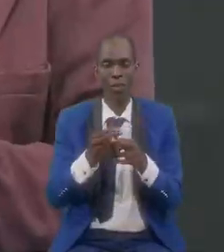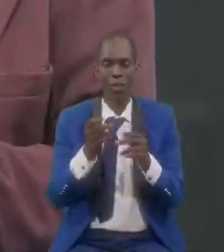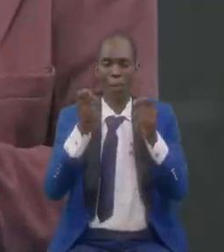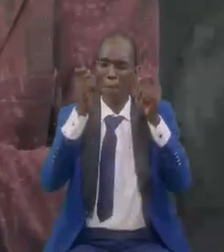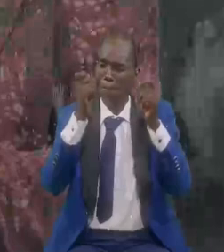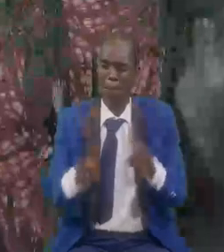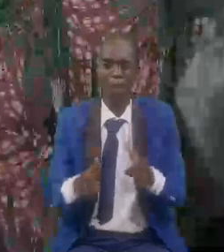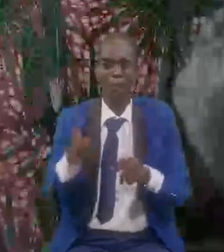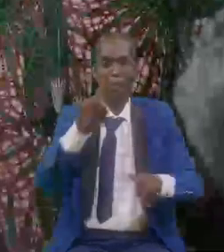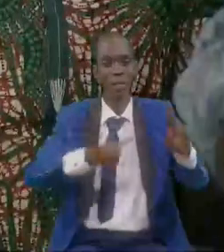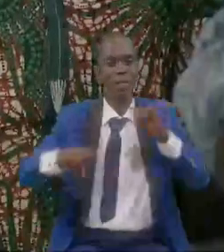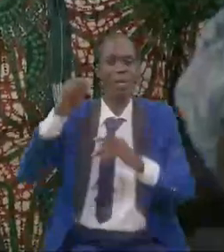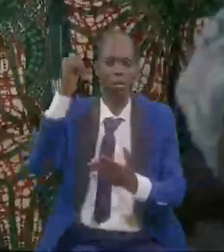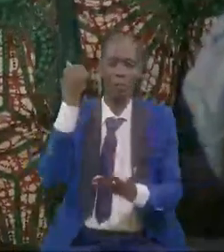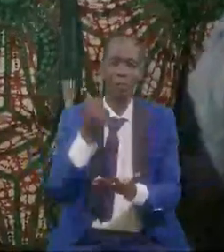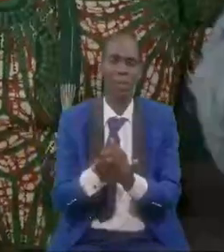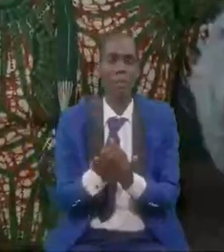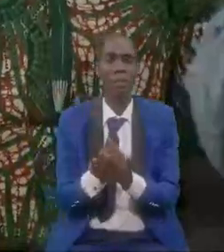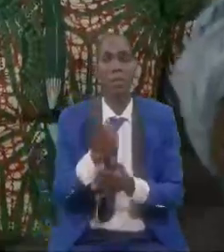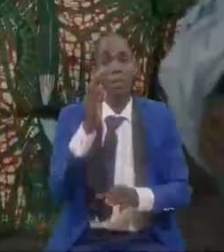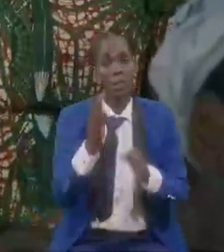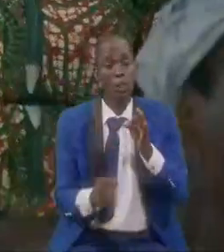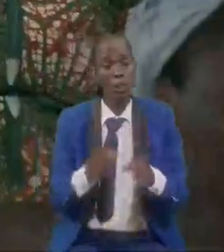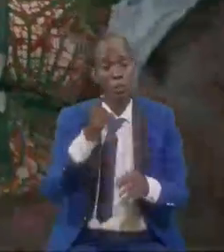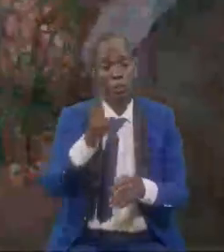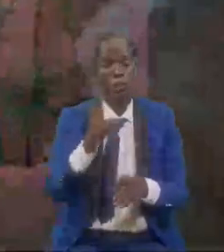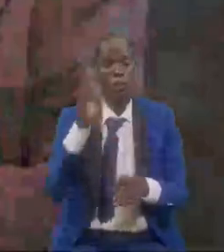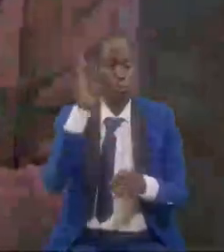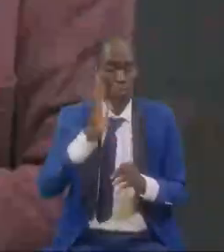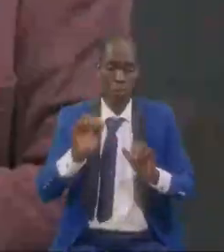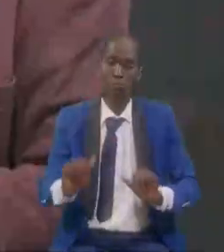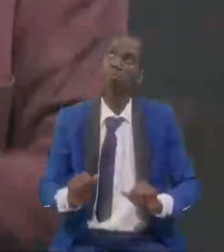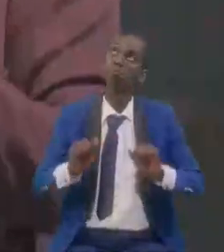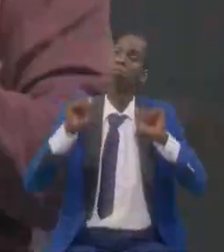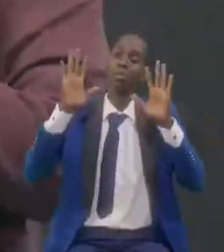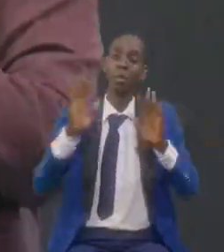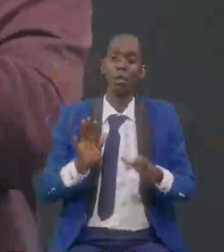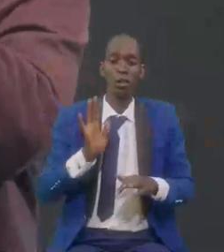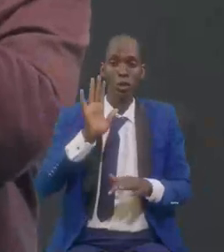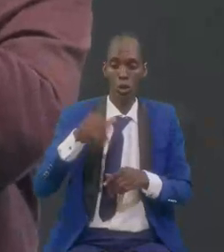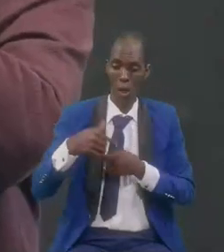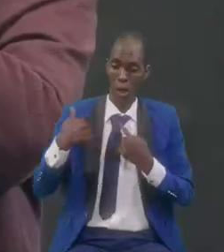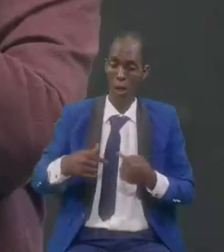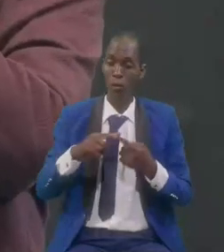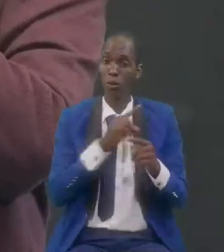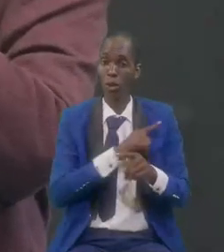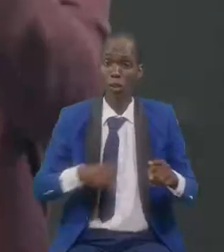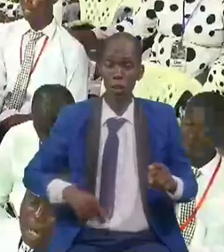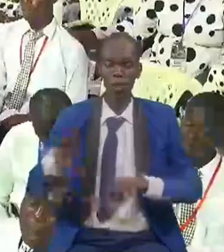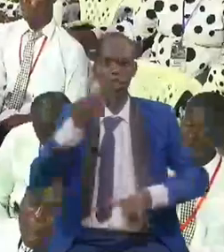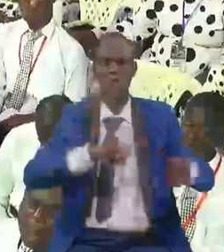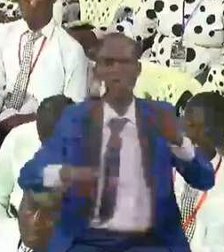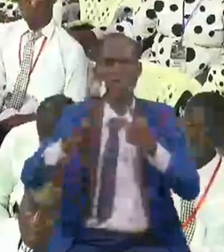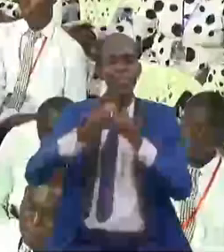un bon amen. Si tu veux donner ton cœur à la parole et au Seigneur, un bon